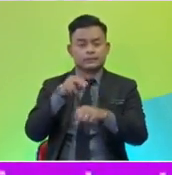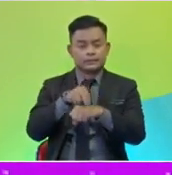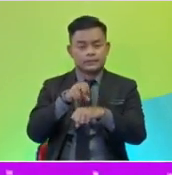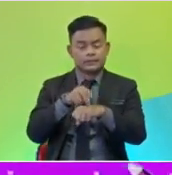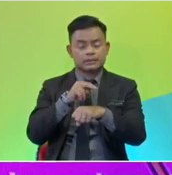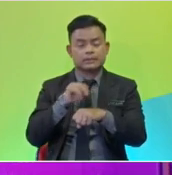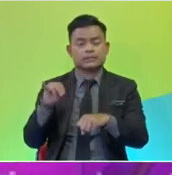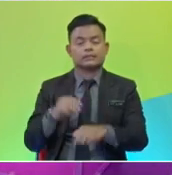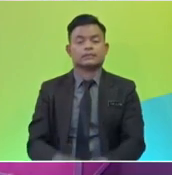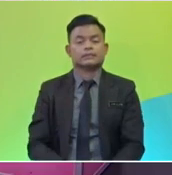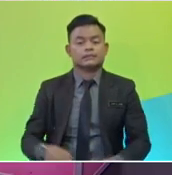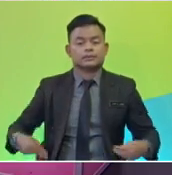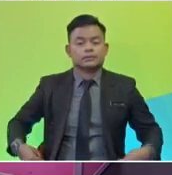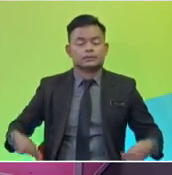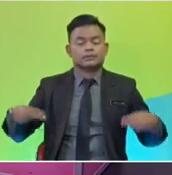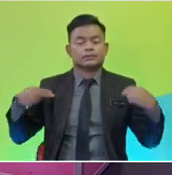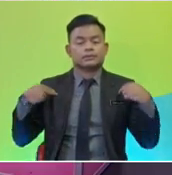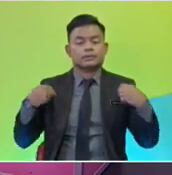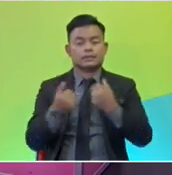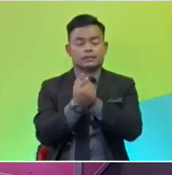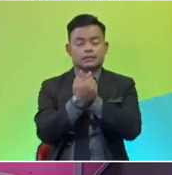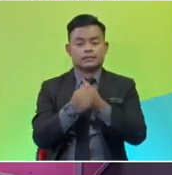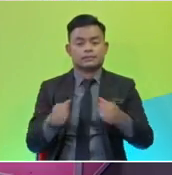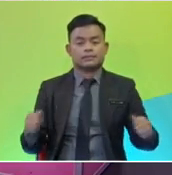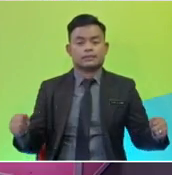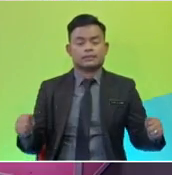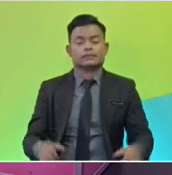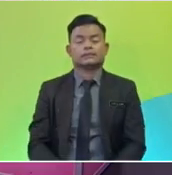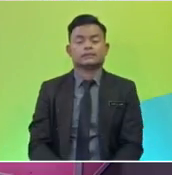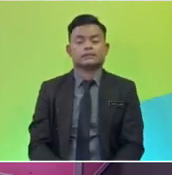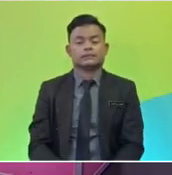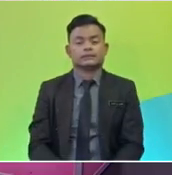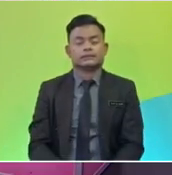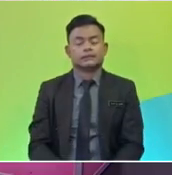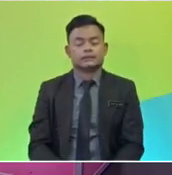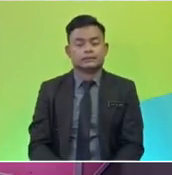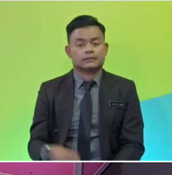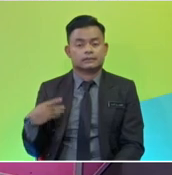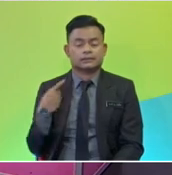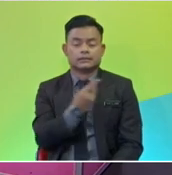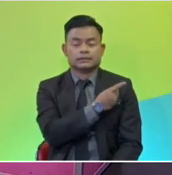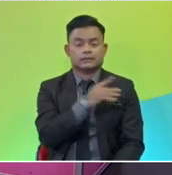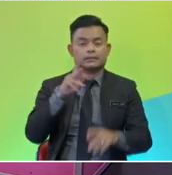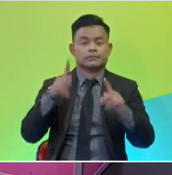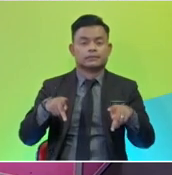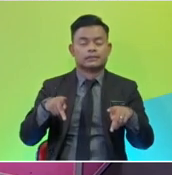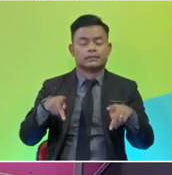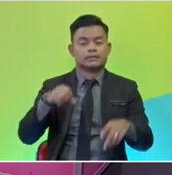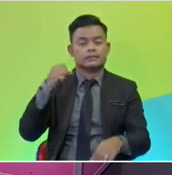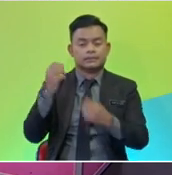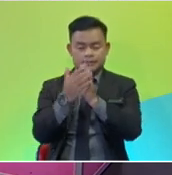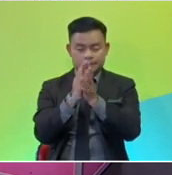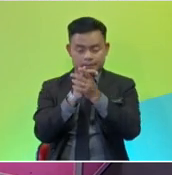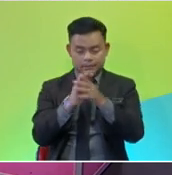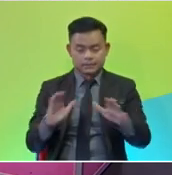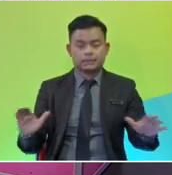hati hidup amat kita pasti selamat